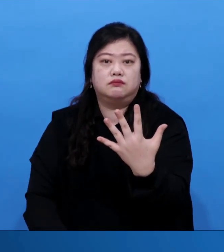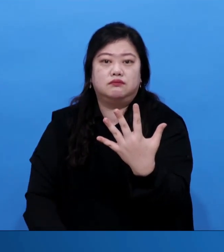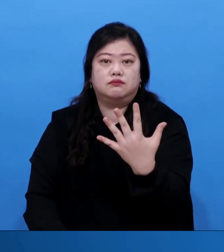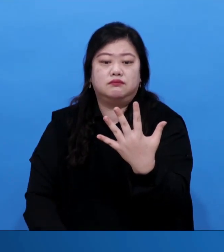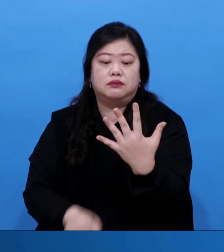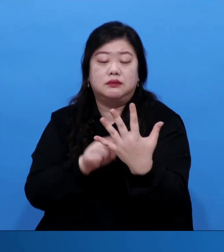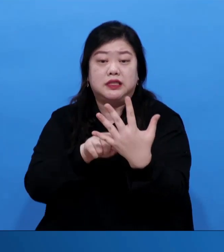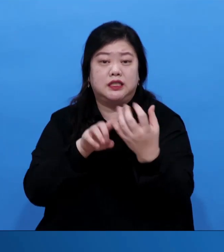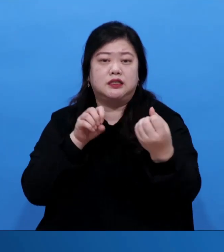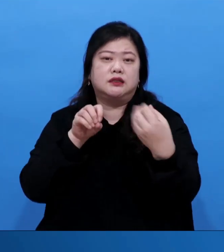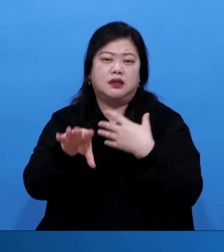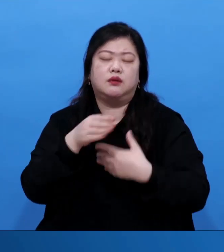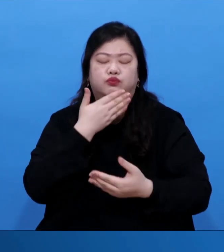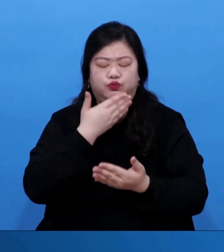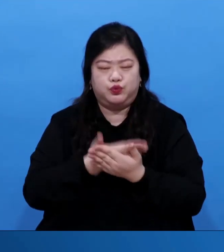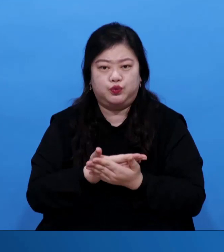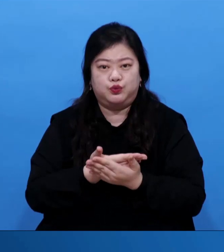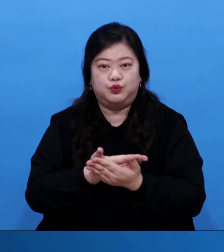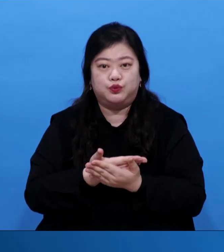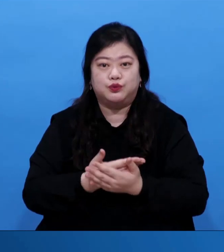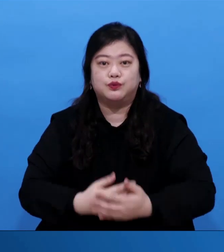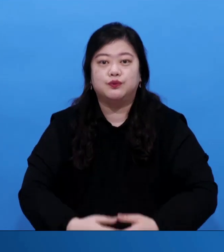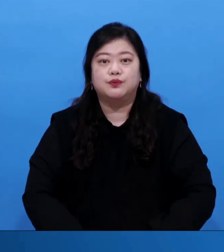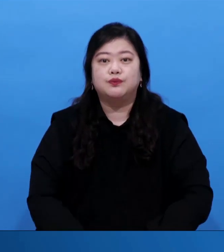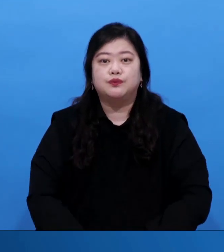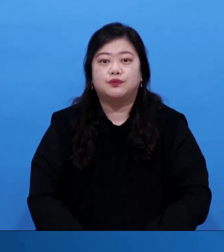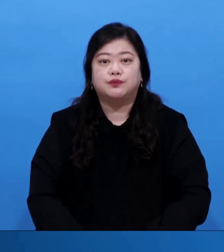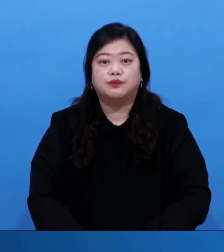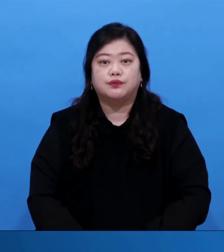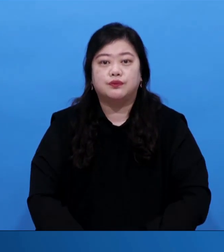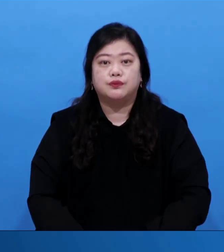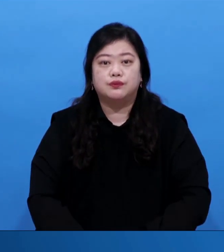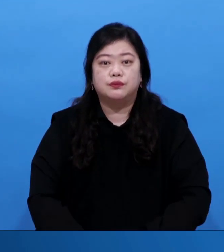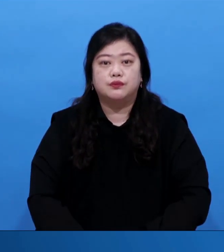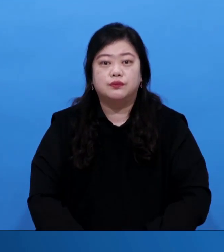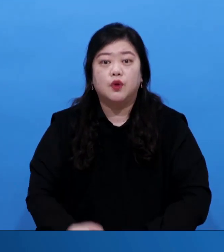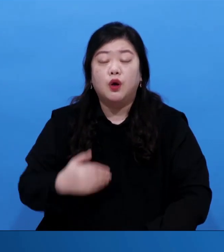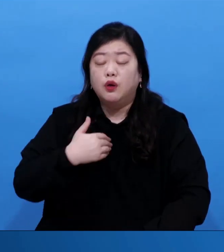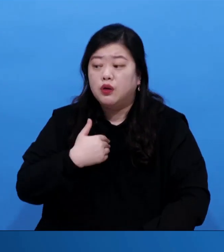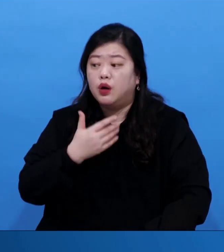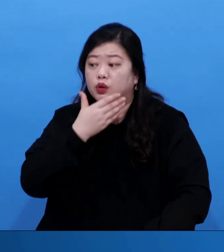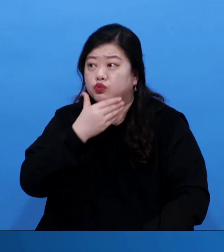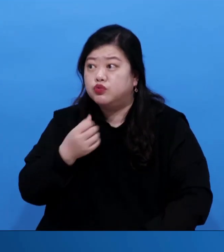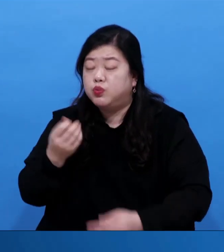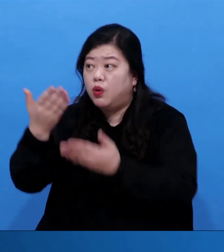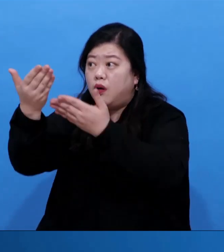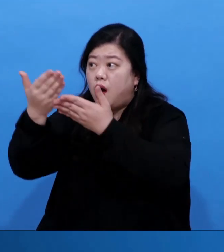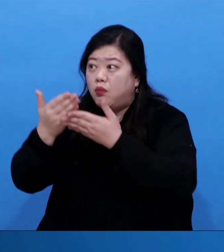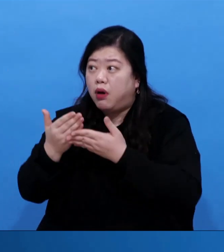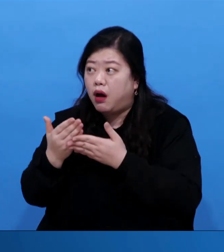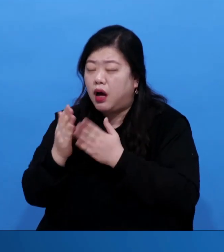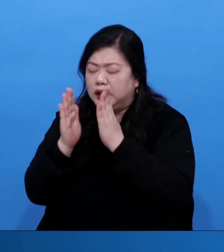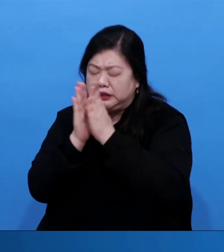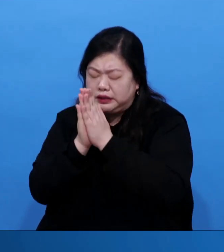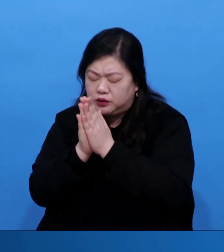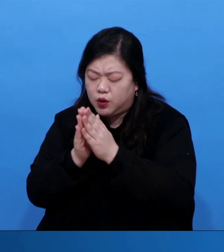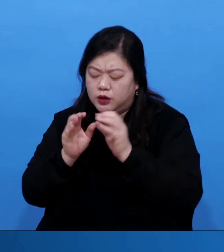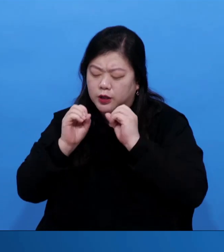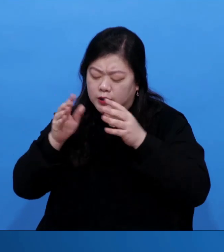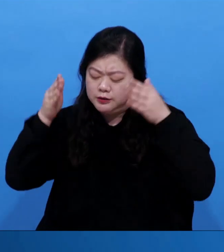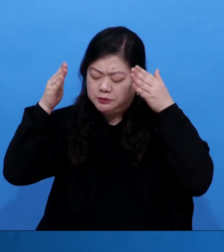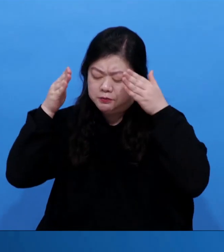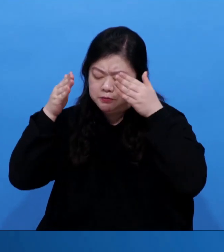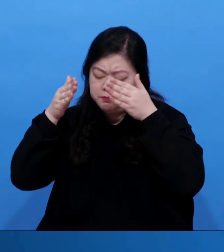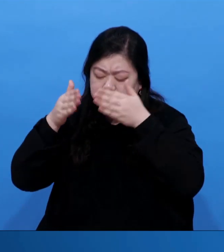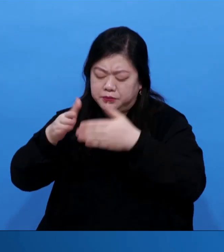중요하죠. It's very important. 이 축복을 계속 한 40일 누렸는데 요대로 보였잖아요. They enjoyed this blessing for about 40 days and they were able to see those